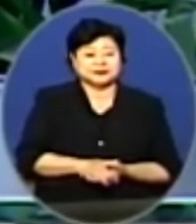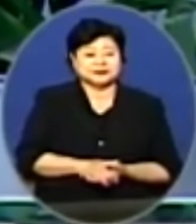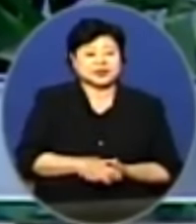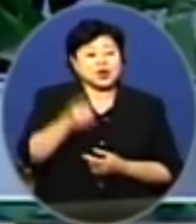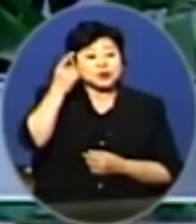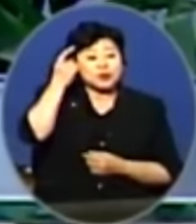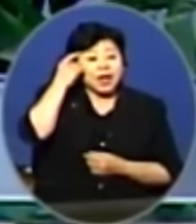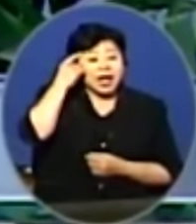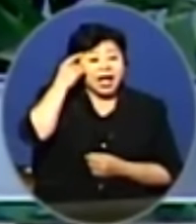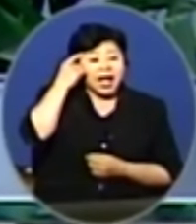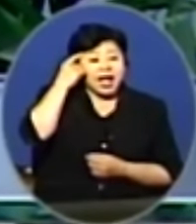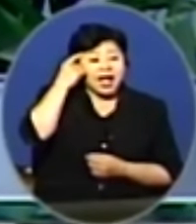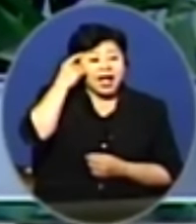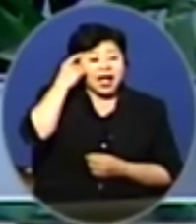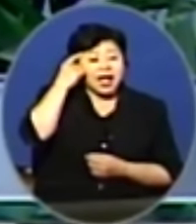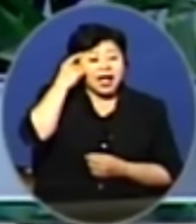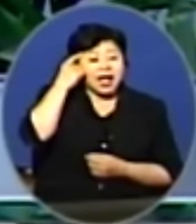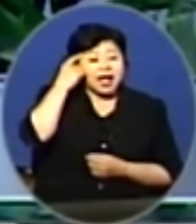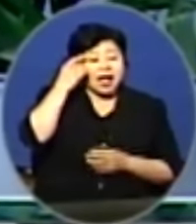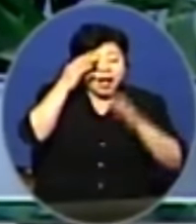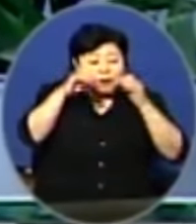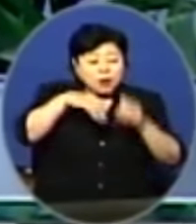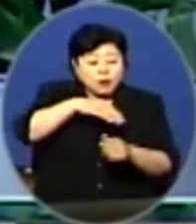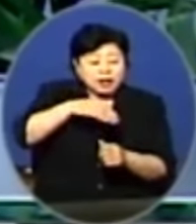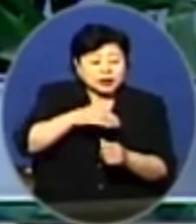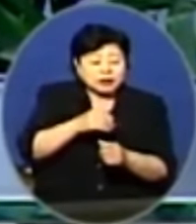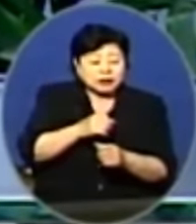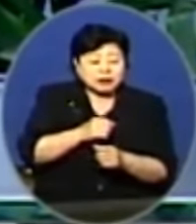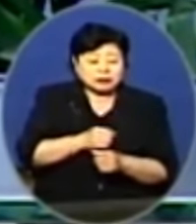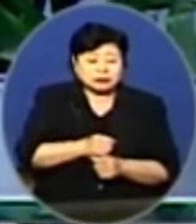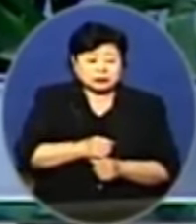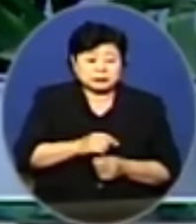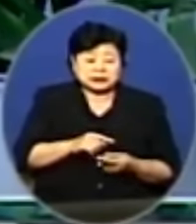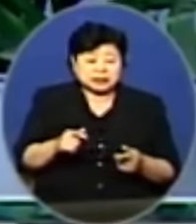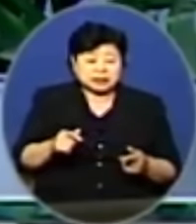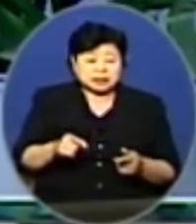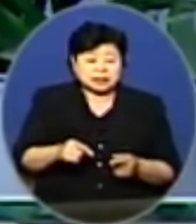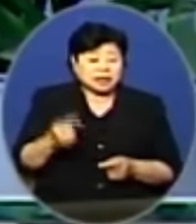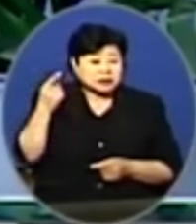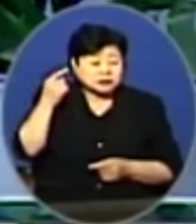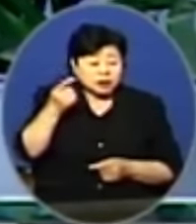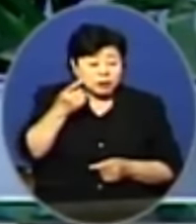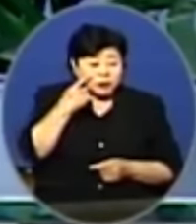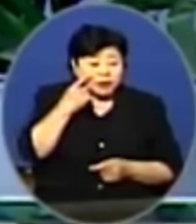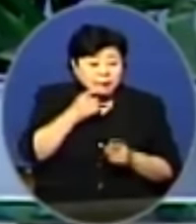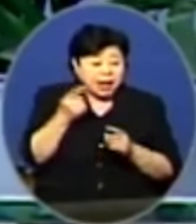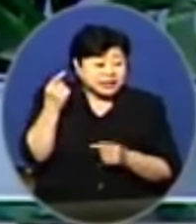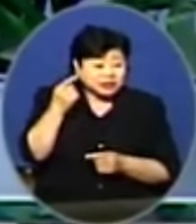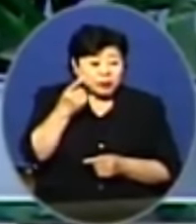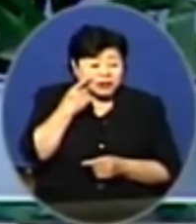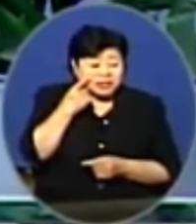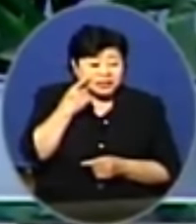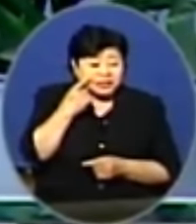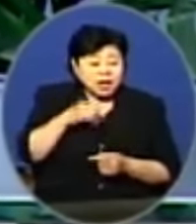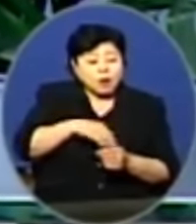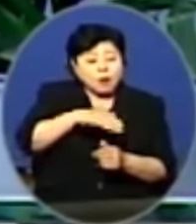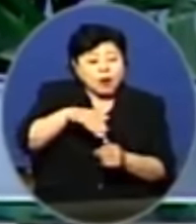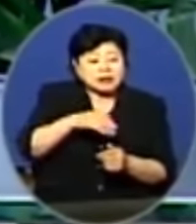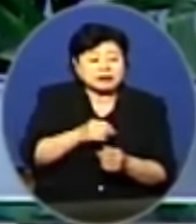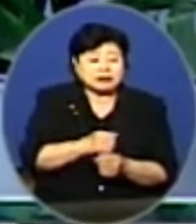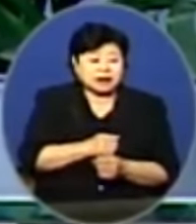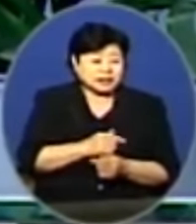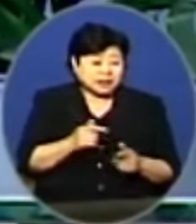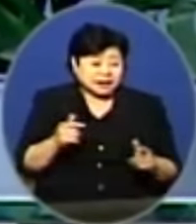두뇌가 아, 눈으로 보니 환경은 그렇지 않은데, 귀를 들어보니 말을 들어보니 환경이 그렇지